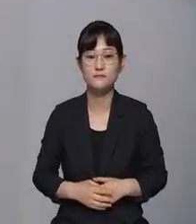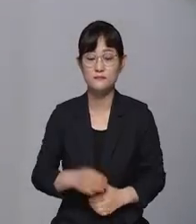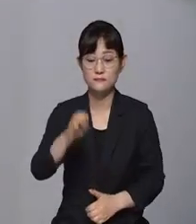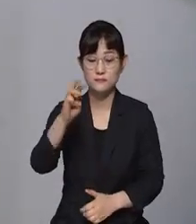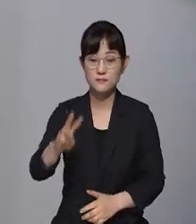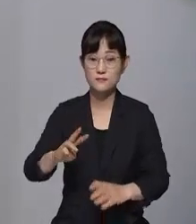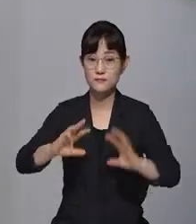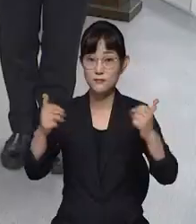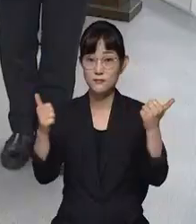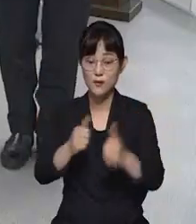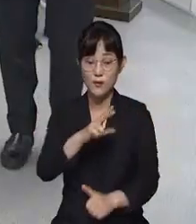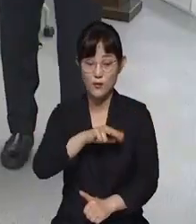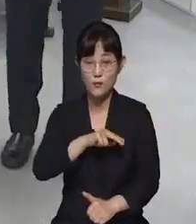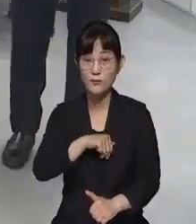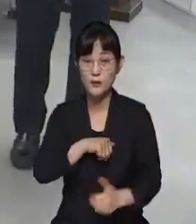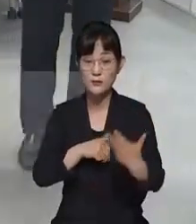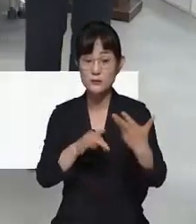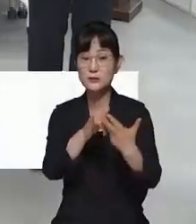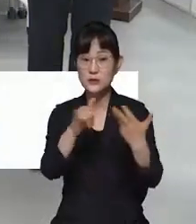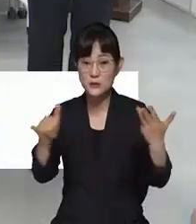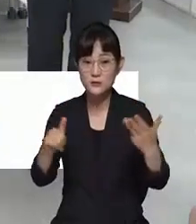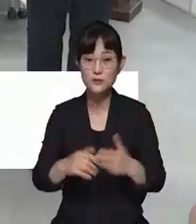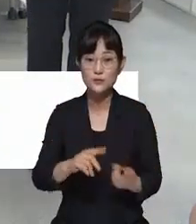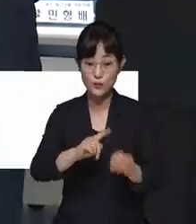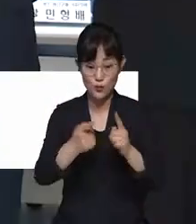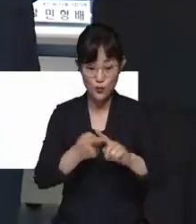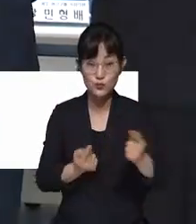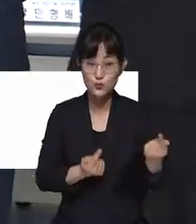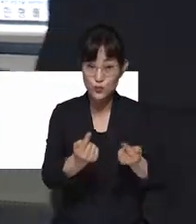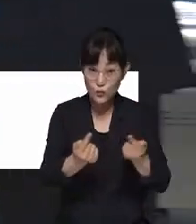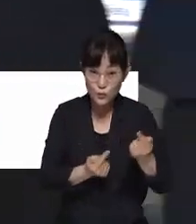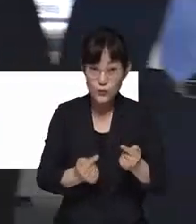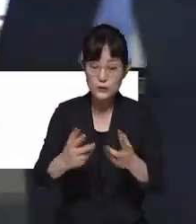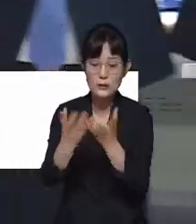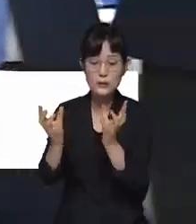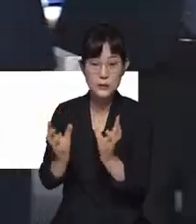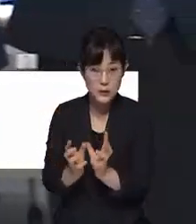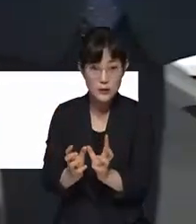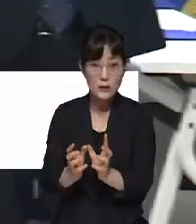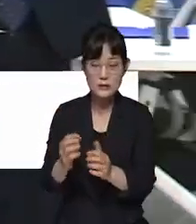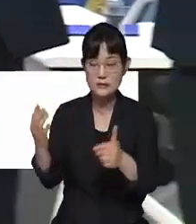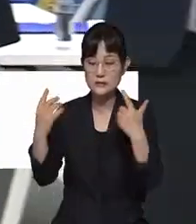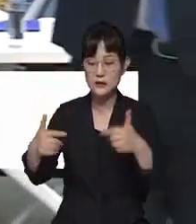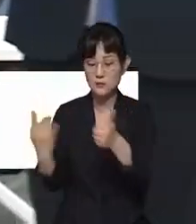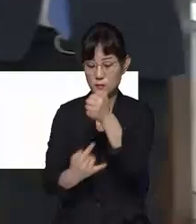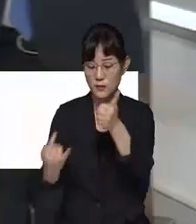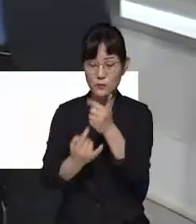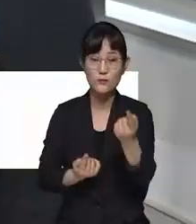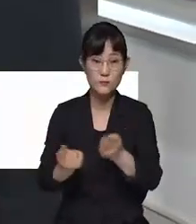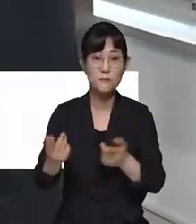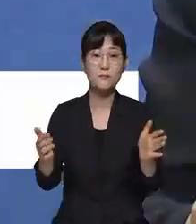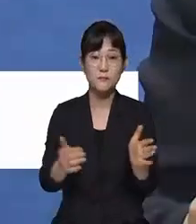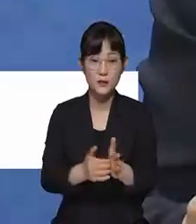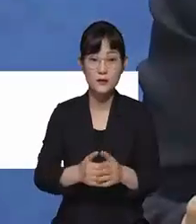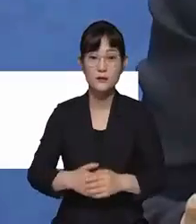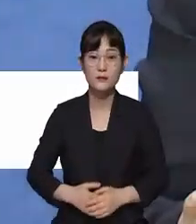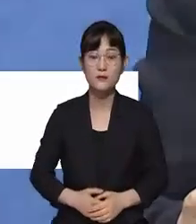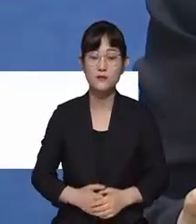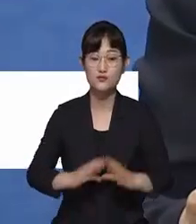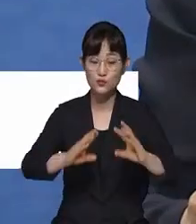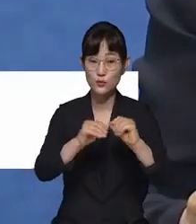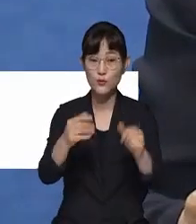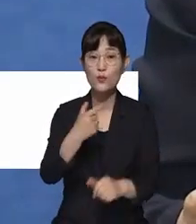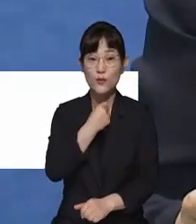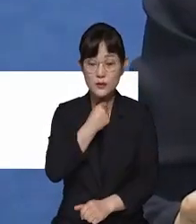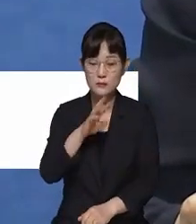광주 국회의원 8명은 당초 지역 의원들 간의 조율과 당에 지망했던 상임위에서 조정이 있었습니다. 국토위